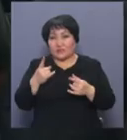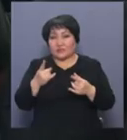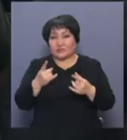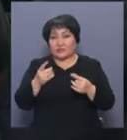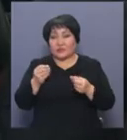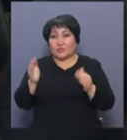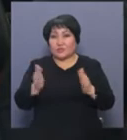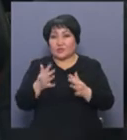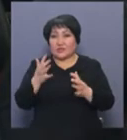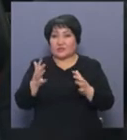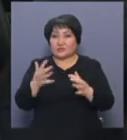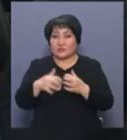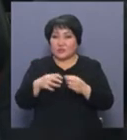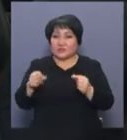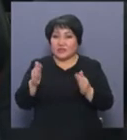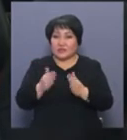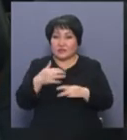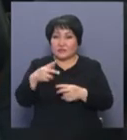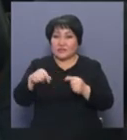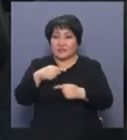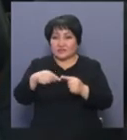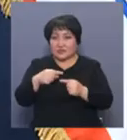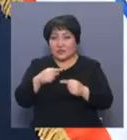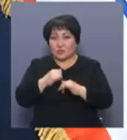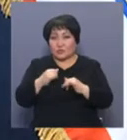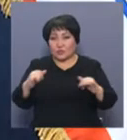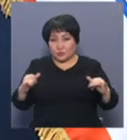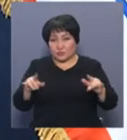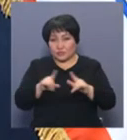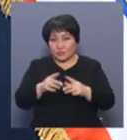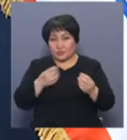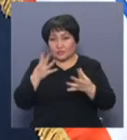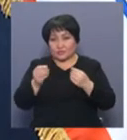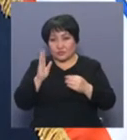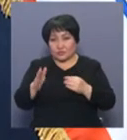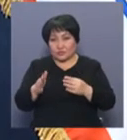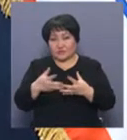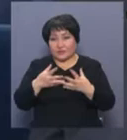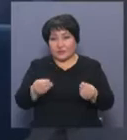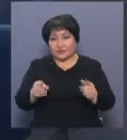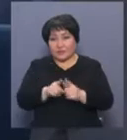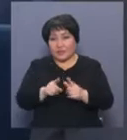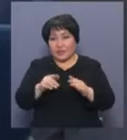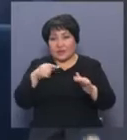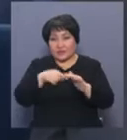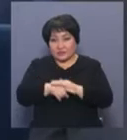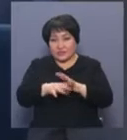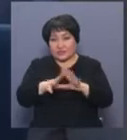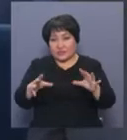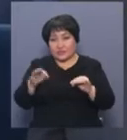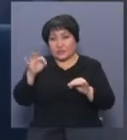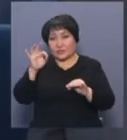келтіріп жатқан құзырлылар жазаланатын болады. Алдағы жылдары кәсіпкерлердің елдің ішкі жалпы өнім көлеміне қосқан